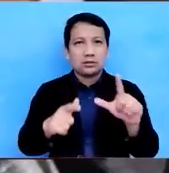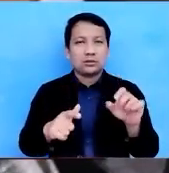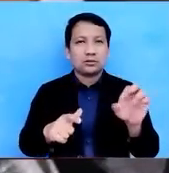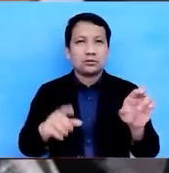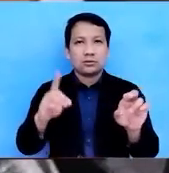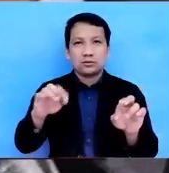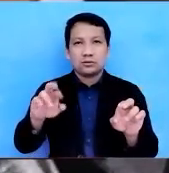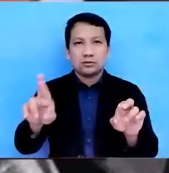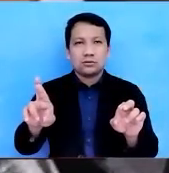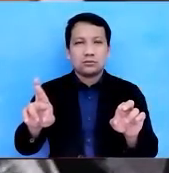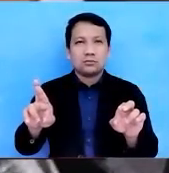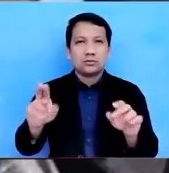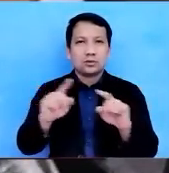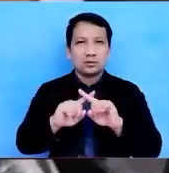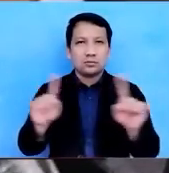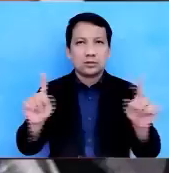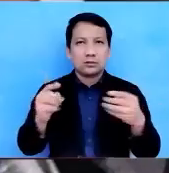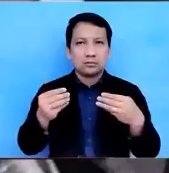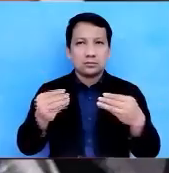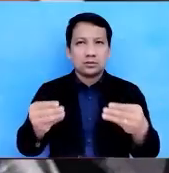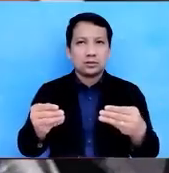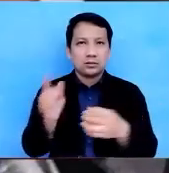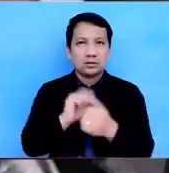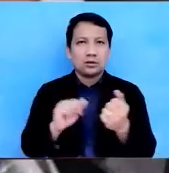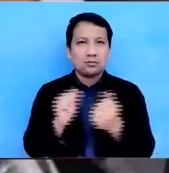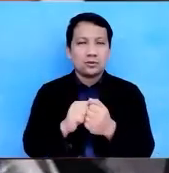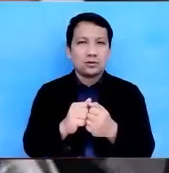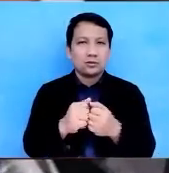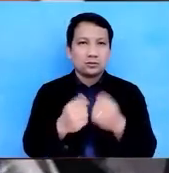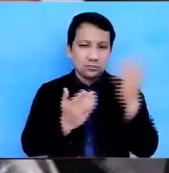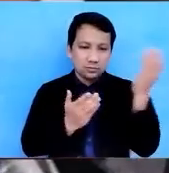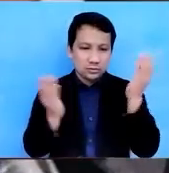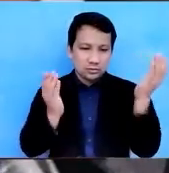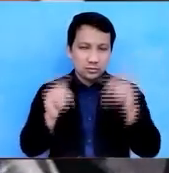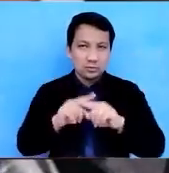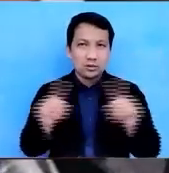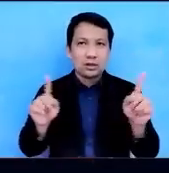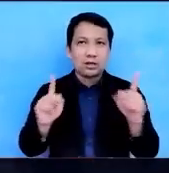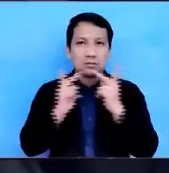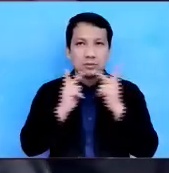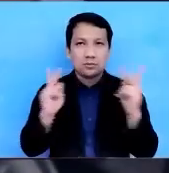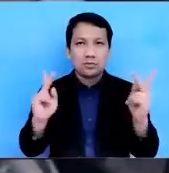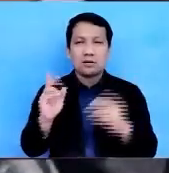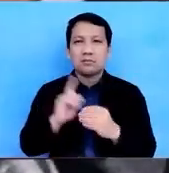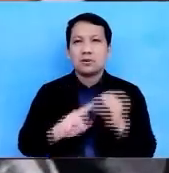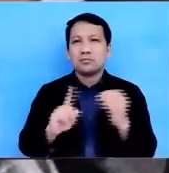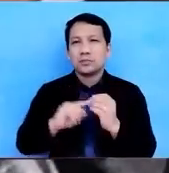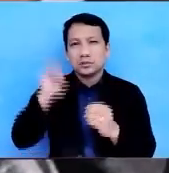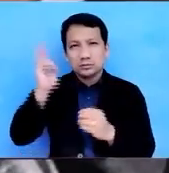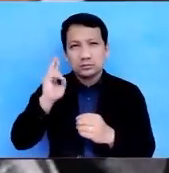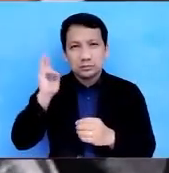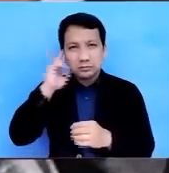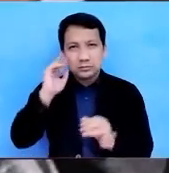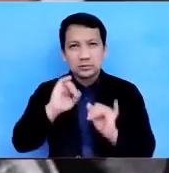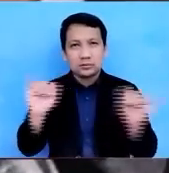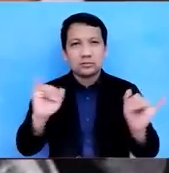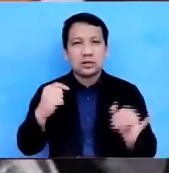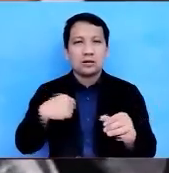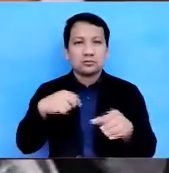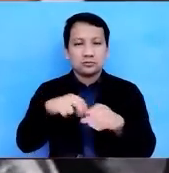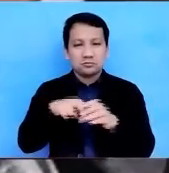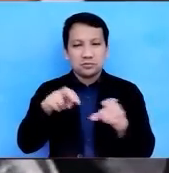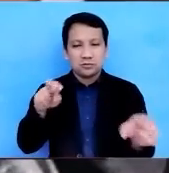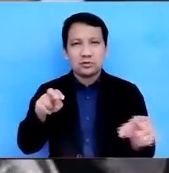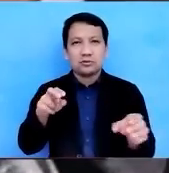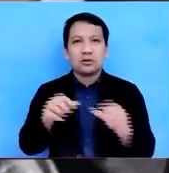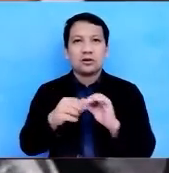DOTR, ay magkaiba sila sa pamamaraan sa paghatid ng serbisyo publiko. At sa dahilang ito, kaya raw siya bumaba sa pwesto.